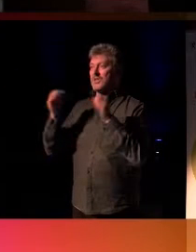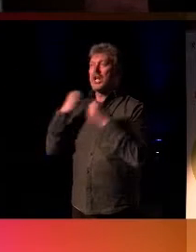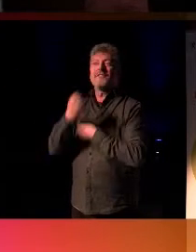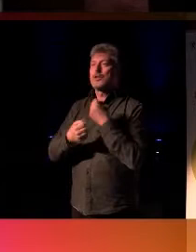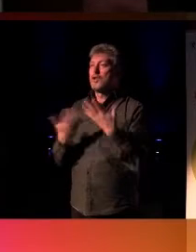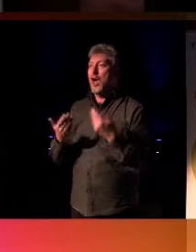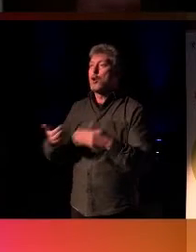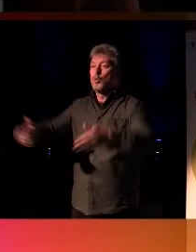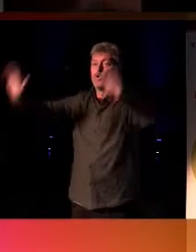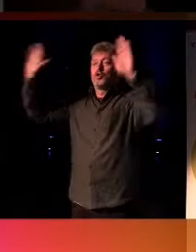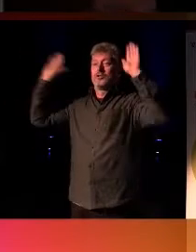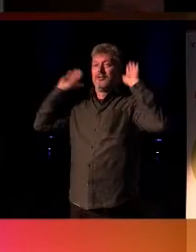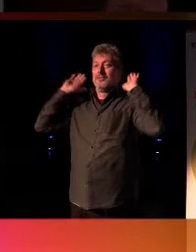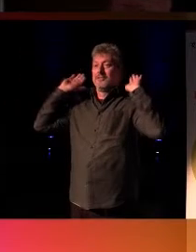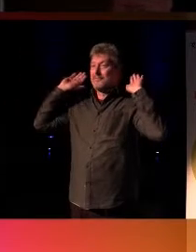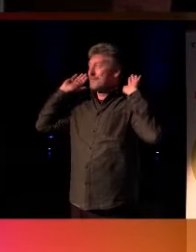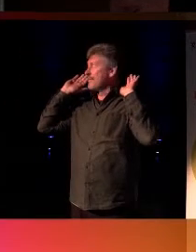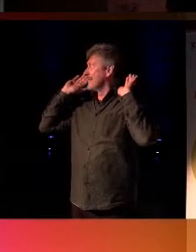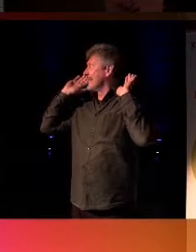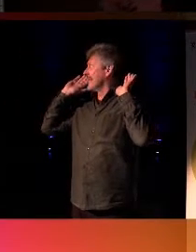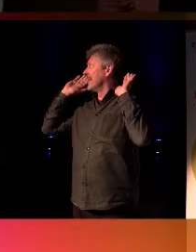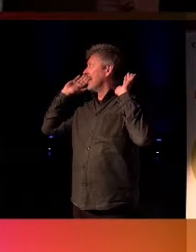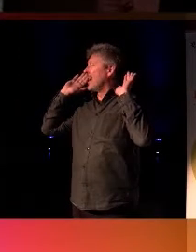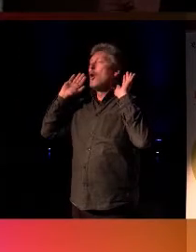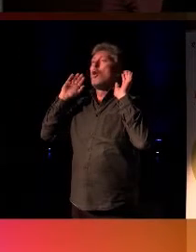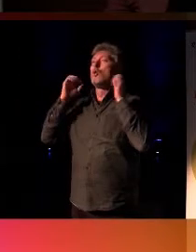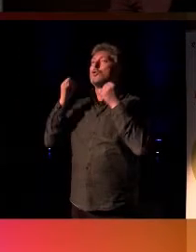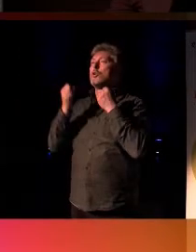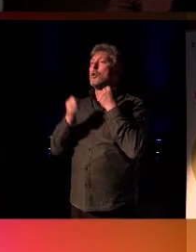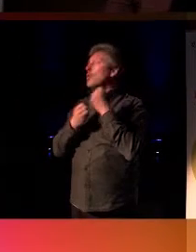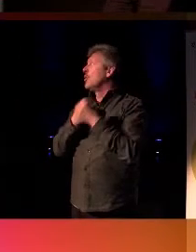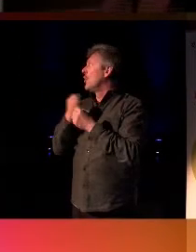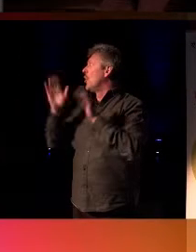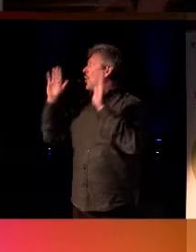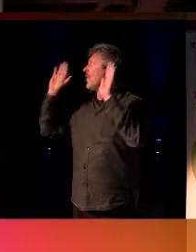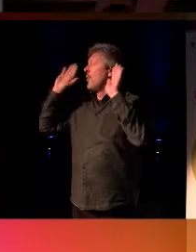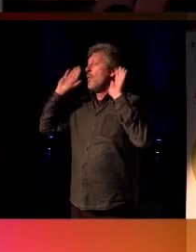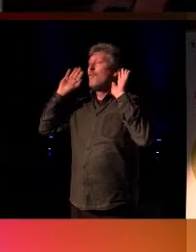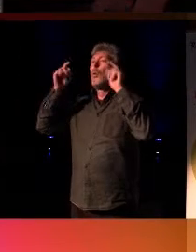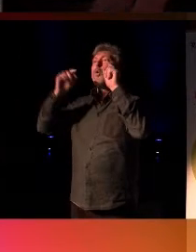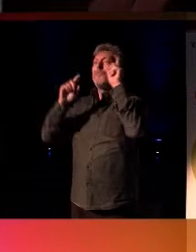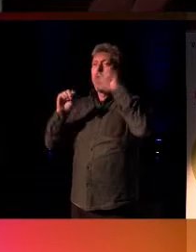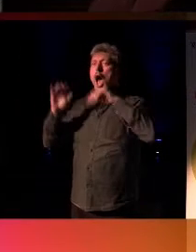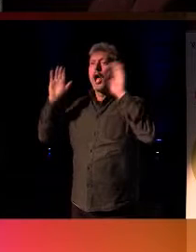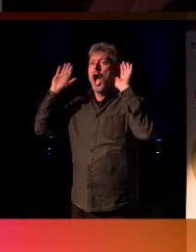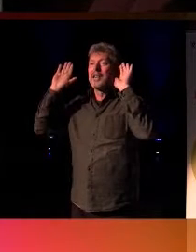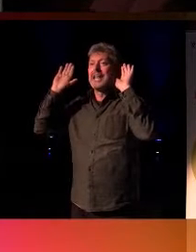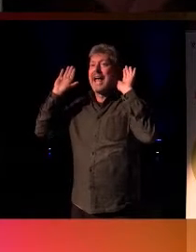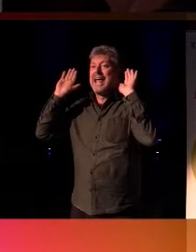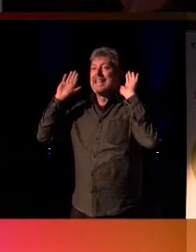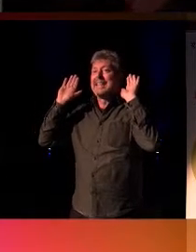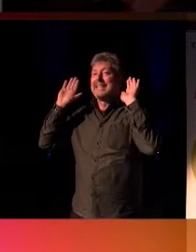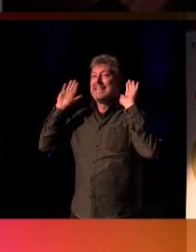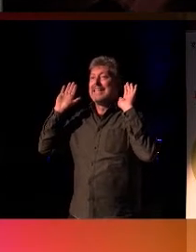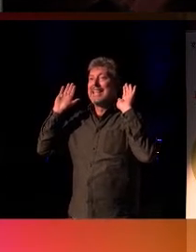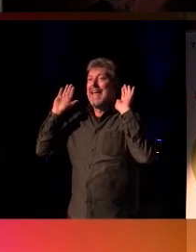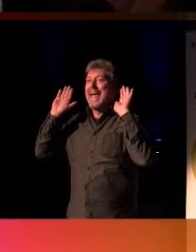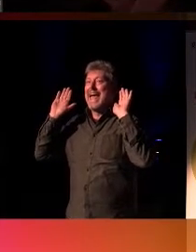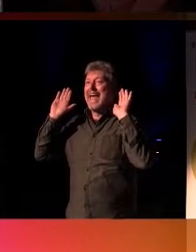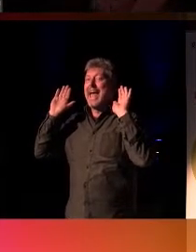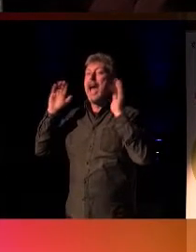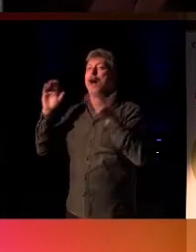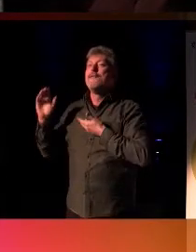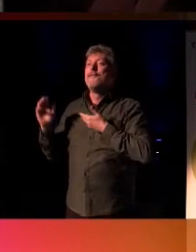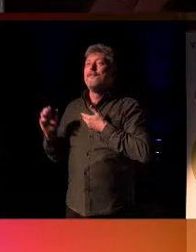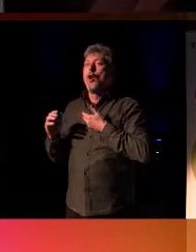skuldre vi kan. Og så vil det variere her veldig I salen hvor langt ned jeg kan gå I en knebøy før det blir trøbbel og dårlig holdning. Og nå skal vi